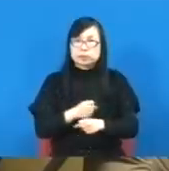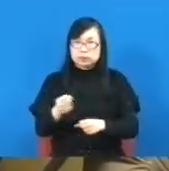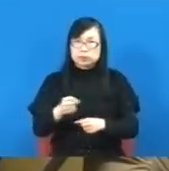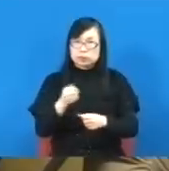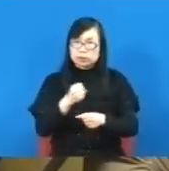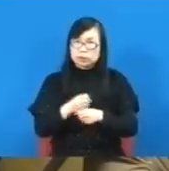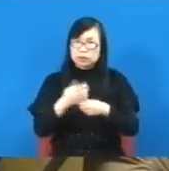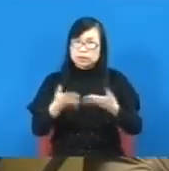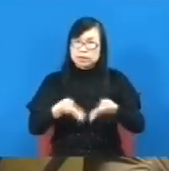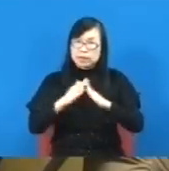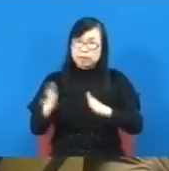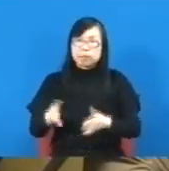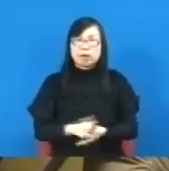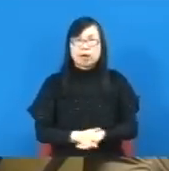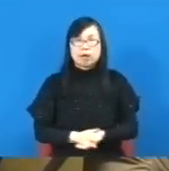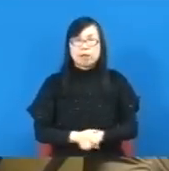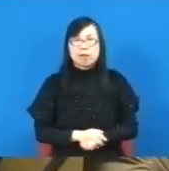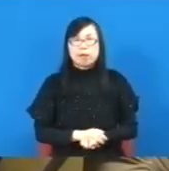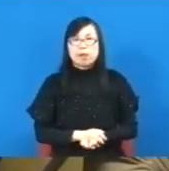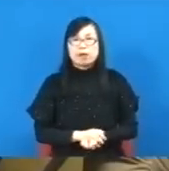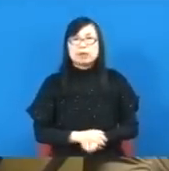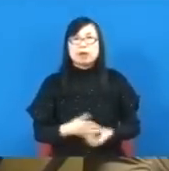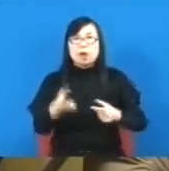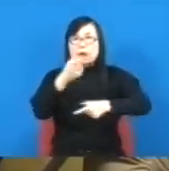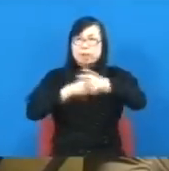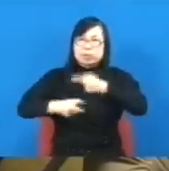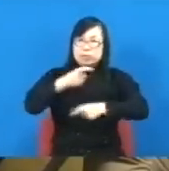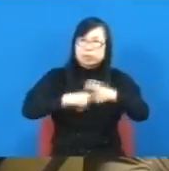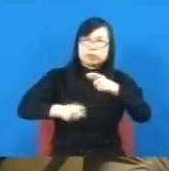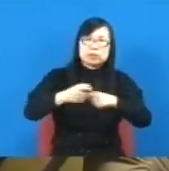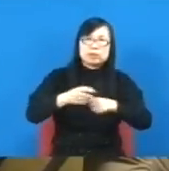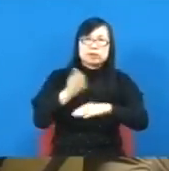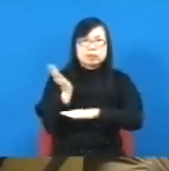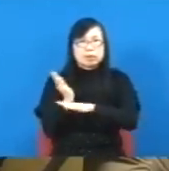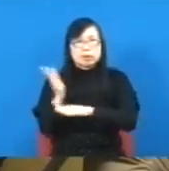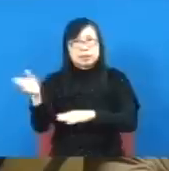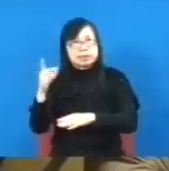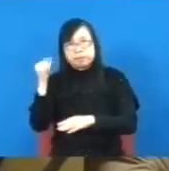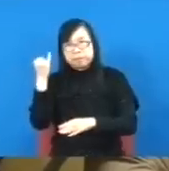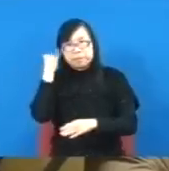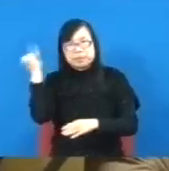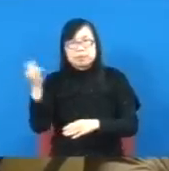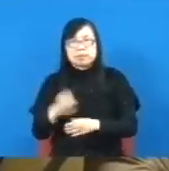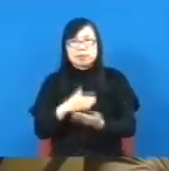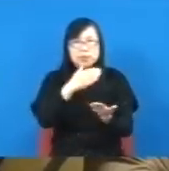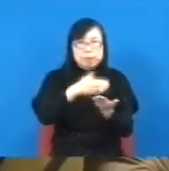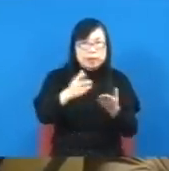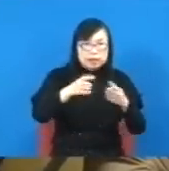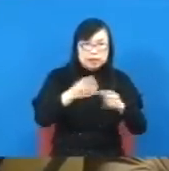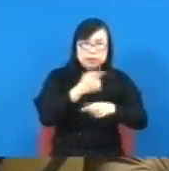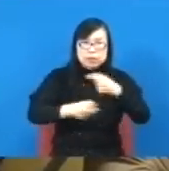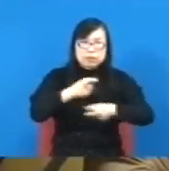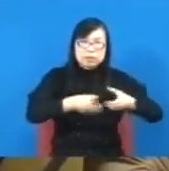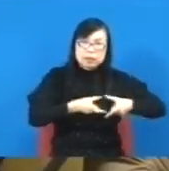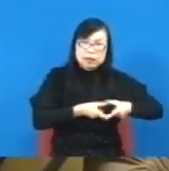噶嘛？後屘有官台都唔得啦，就俾商業電台嗱呢件嘢你唔知嘅， 我真係唔知。 佢批個牌俾商業電台咧，都